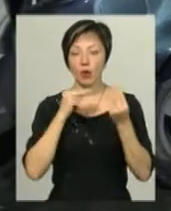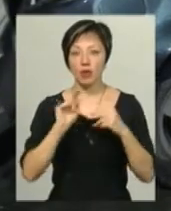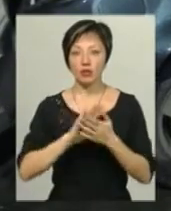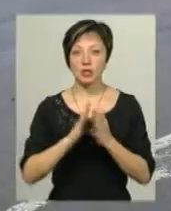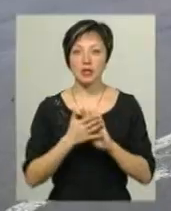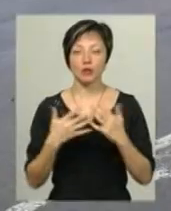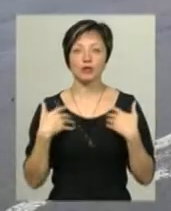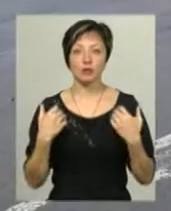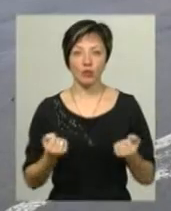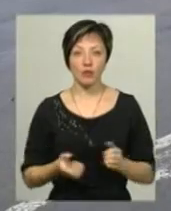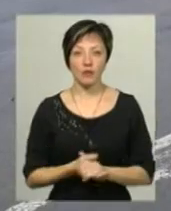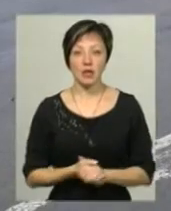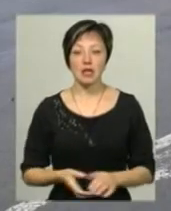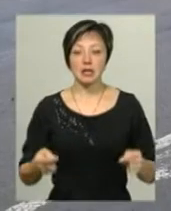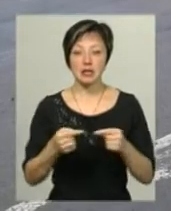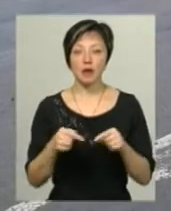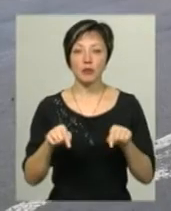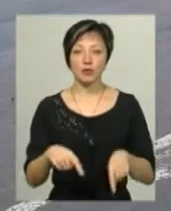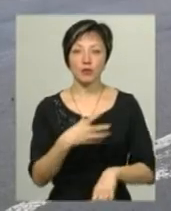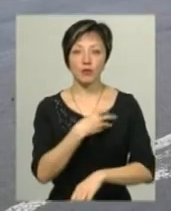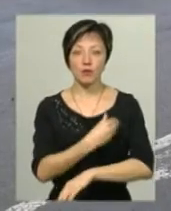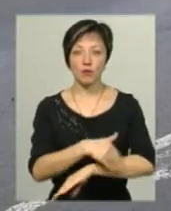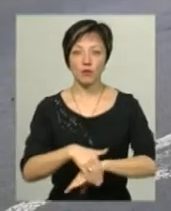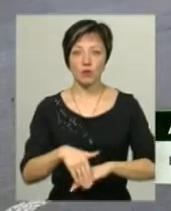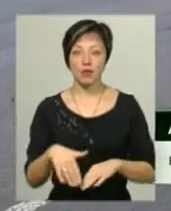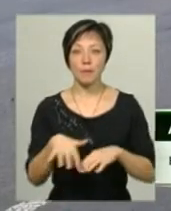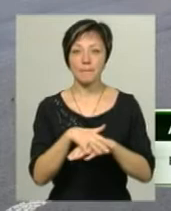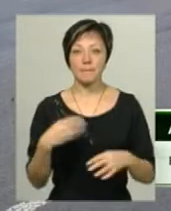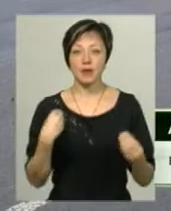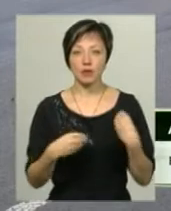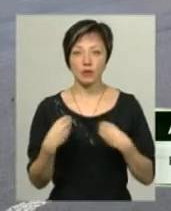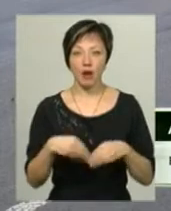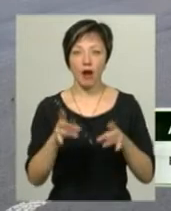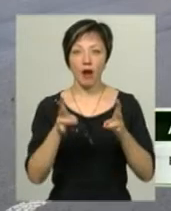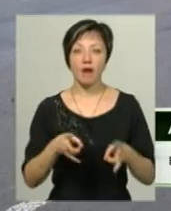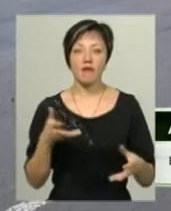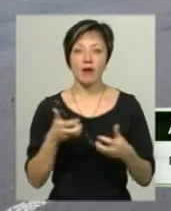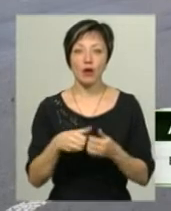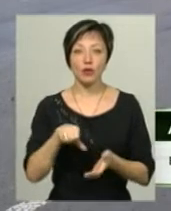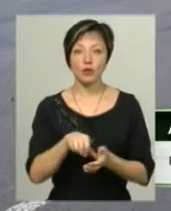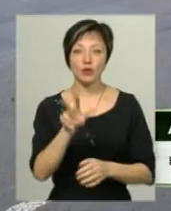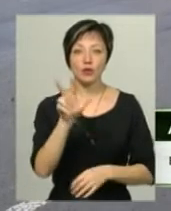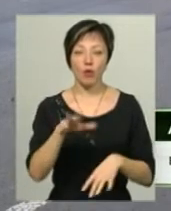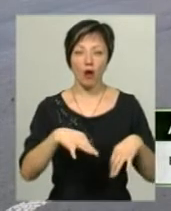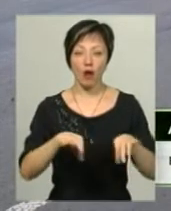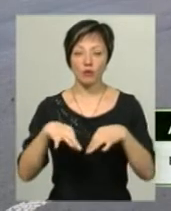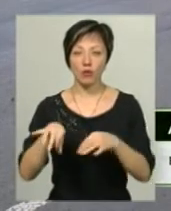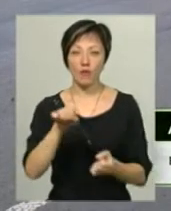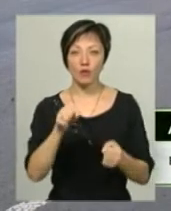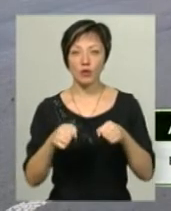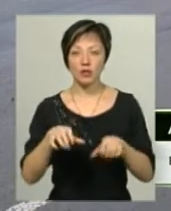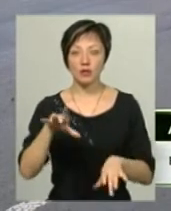стану здоров'я. Саме тут, по вулиці Львівське шосе, поблизу речового ринку, сталася аварія за участю трьох автівок. Водій